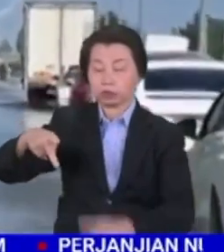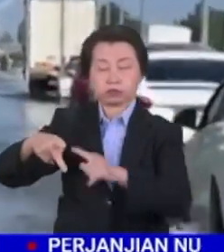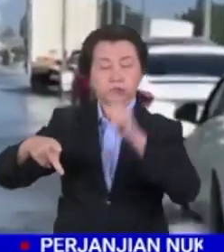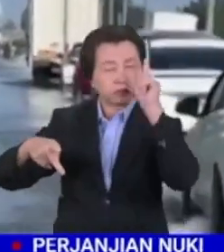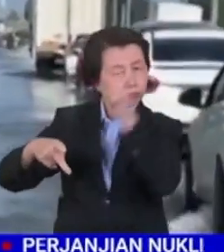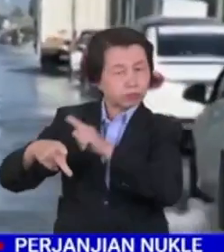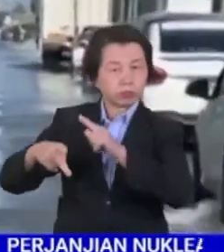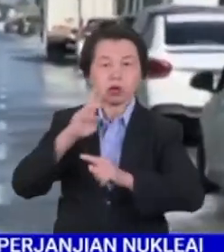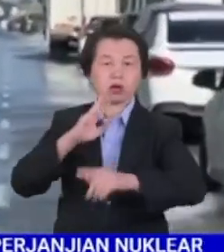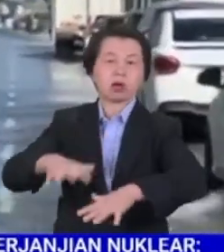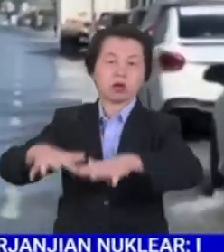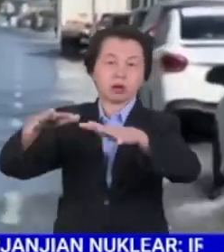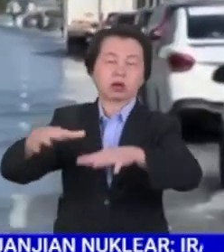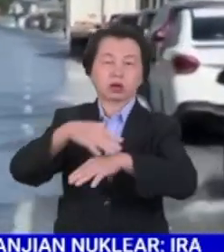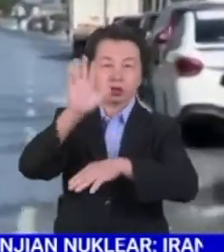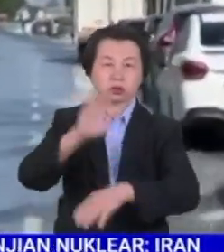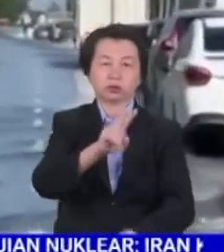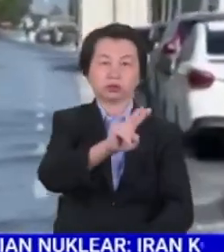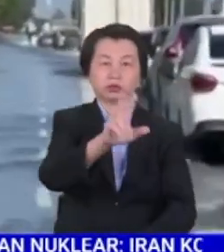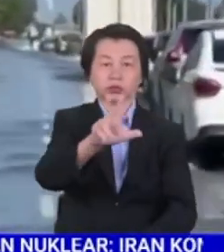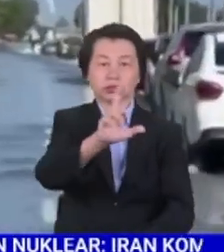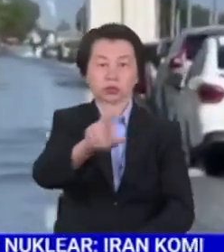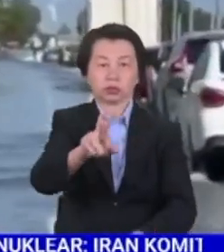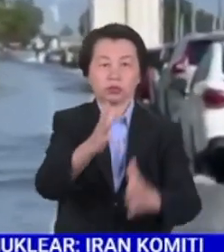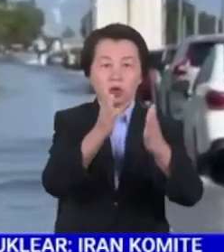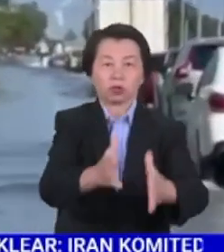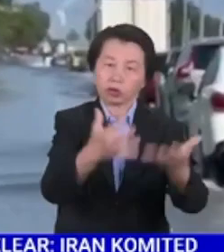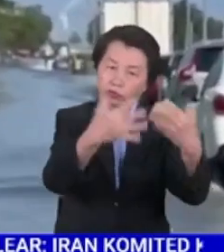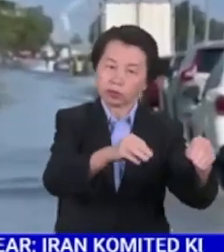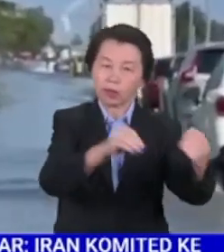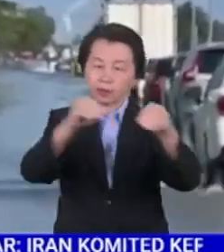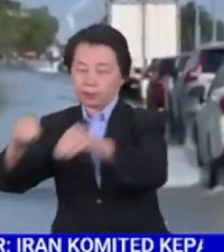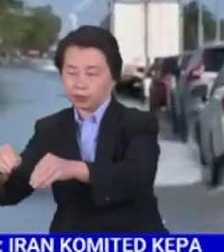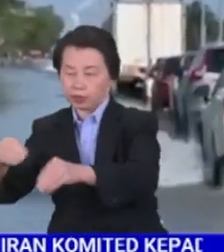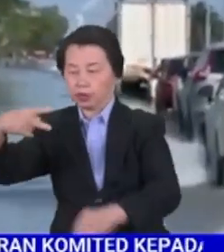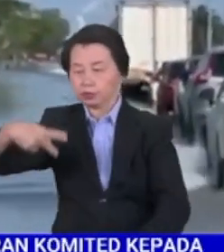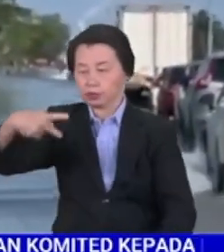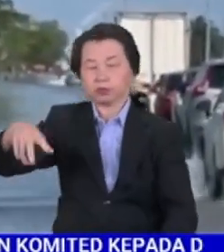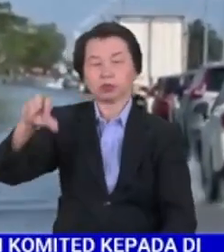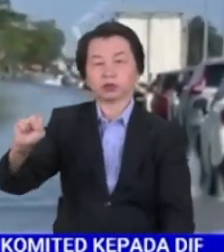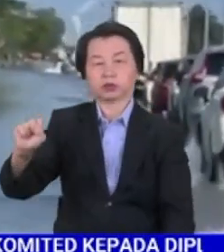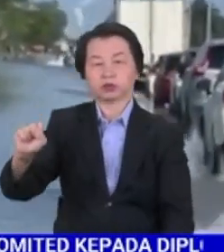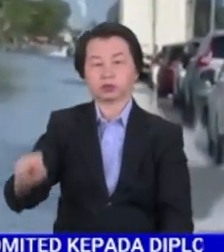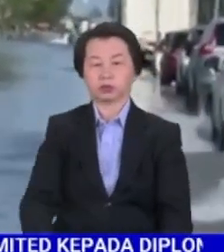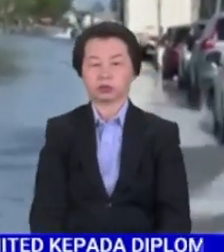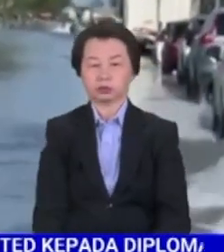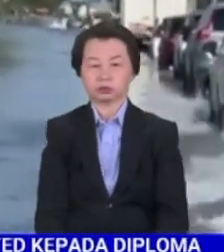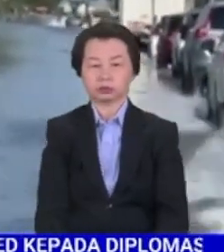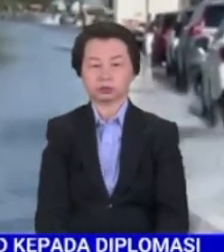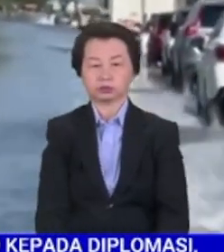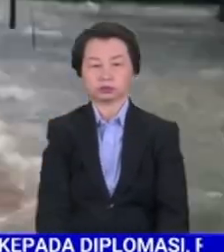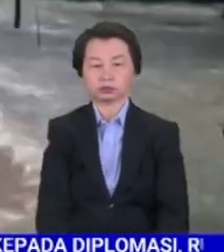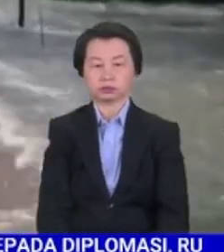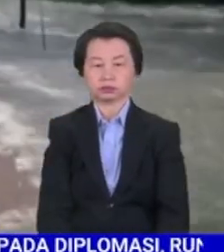paling terjejas dengan lebih 23,000 orang dipindahkan ke PPS setakat ini.